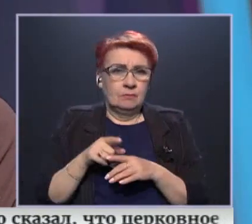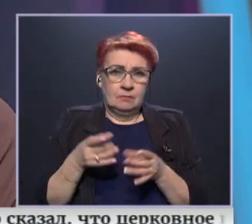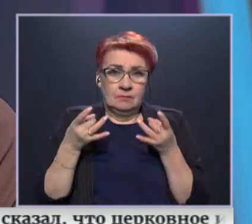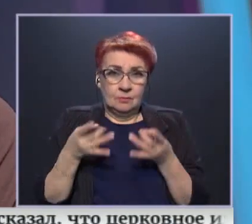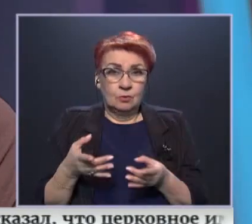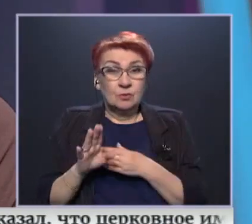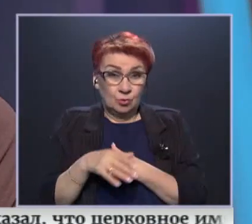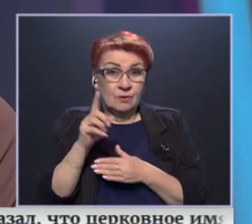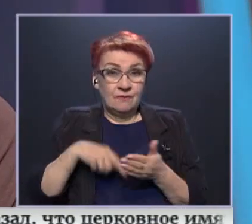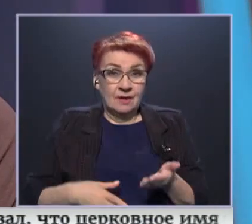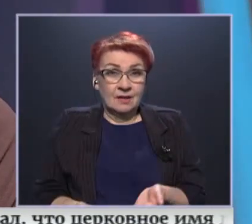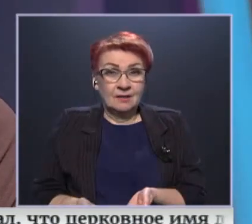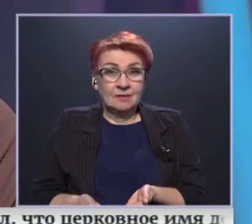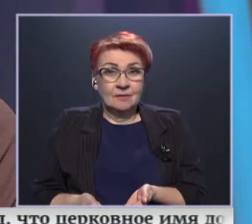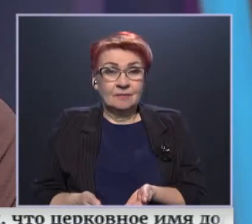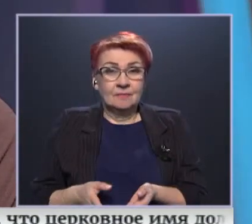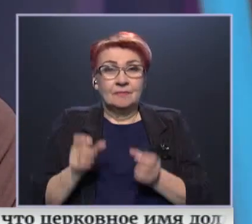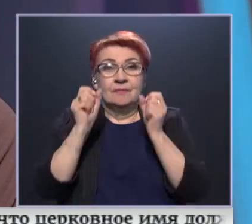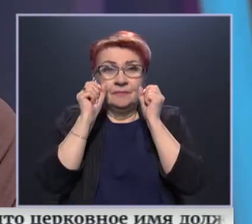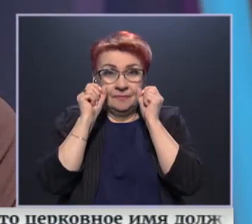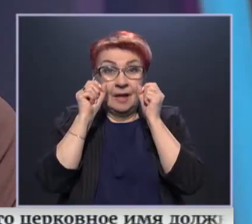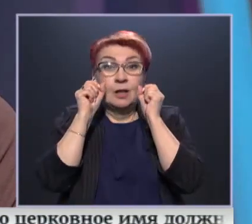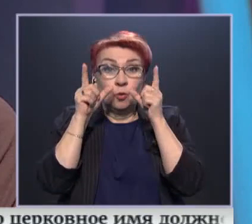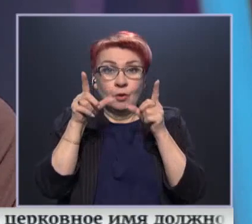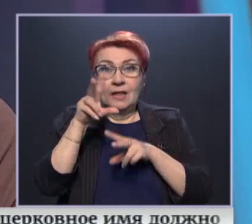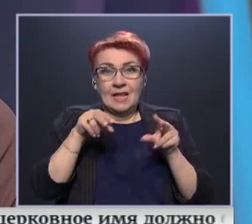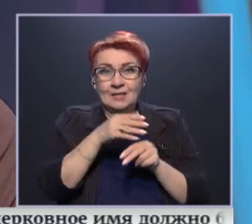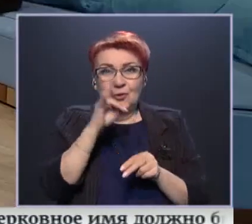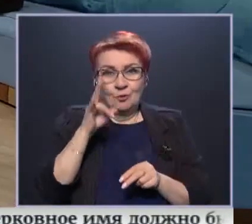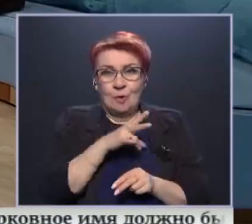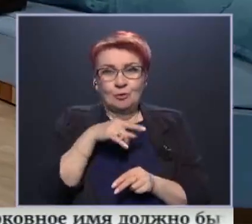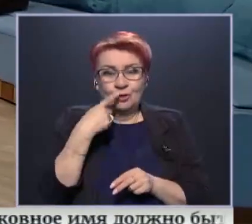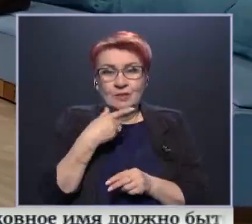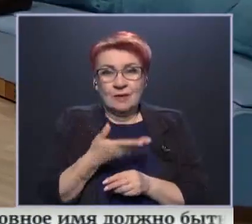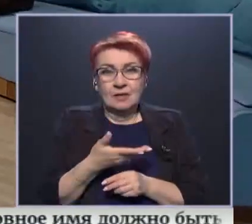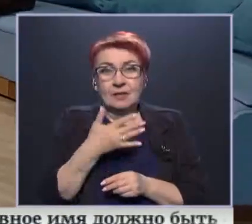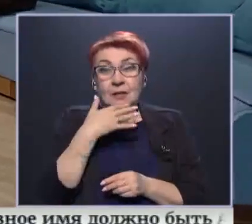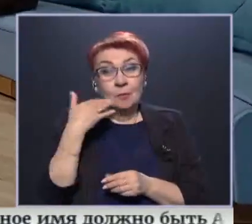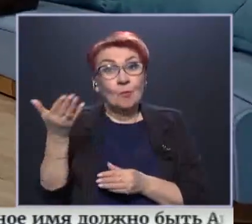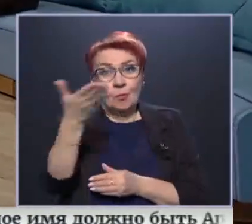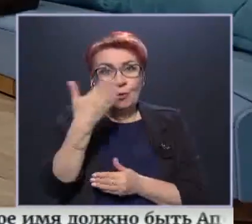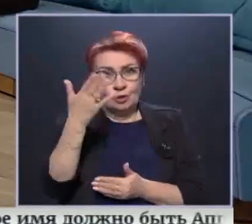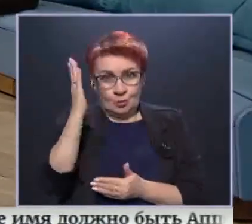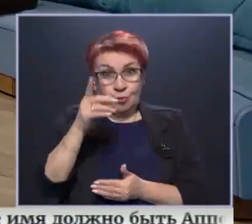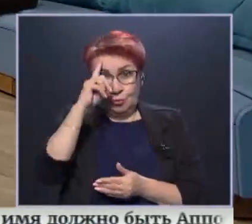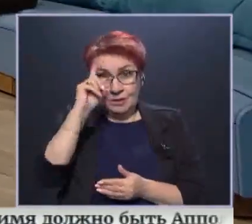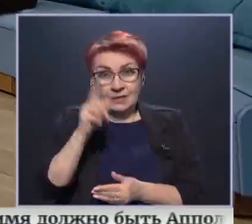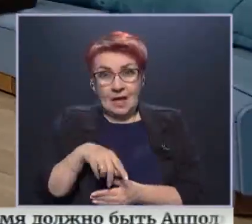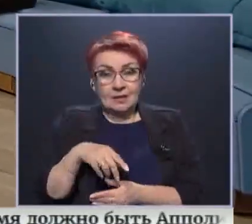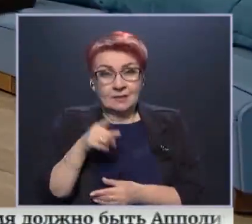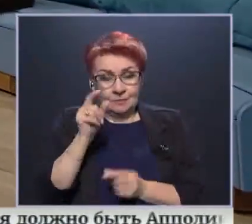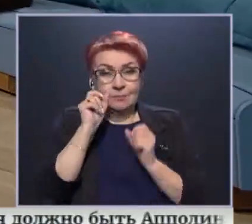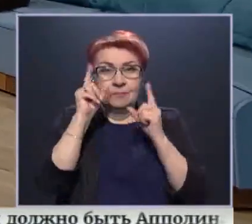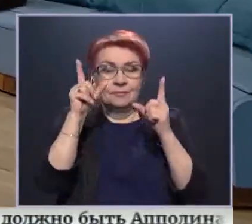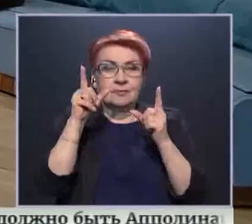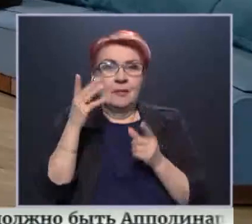Но открою глаза, надеюсь, многим, кто нас смотрит, что это все не имеет никакого значения, какой